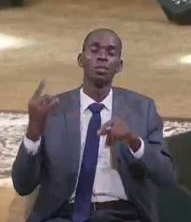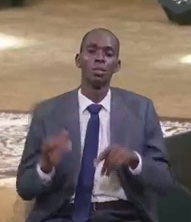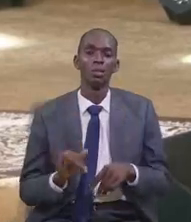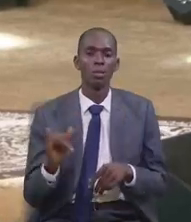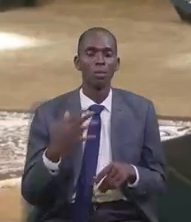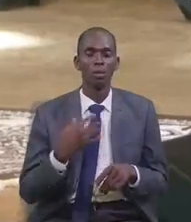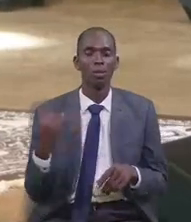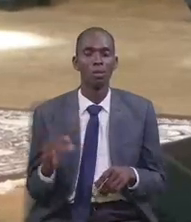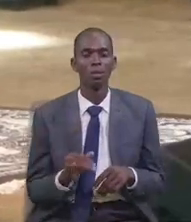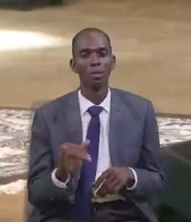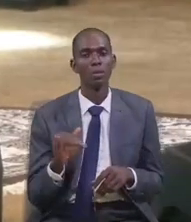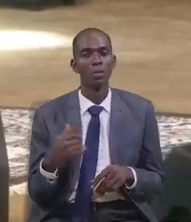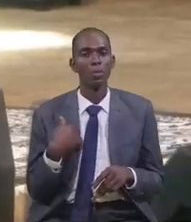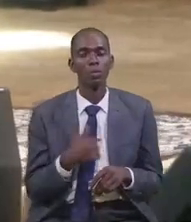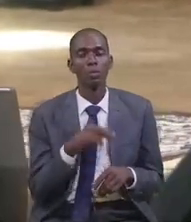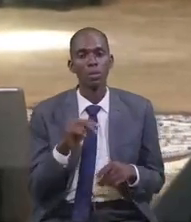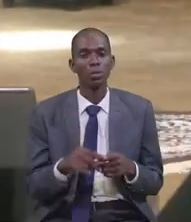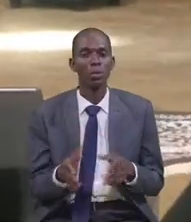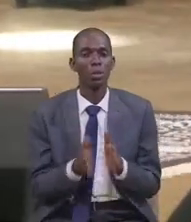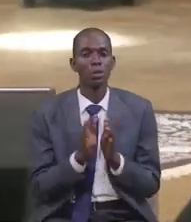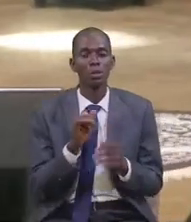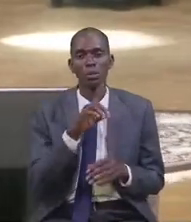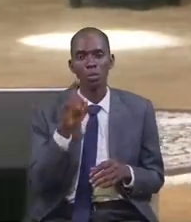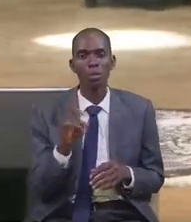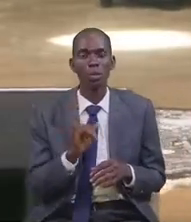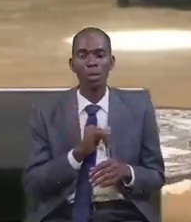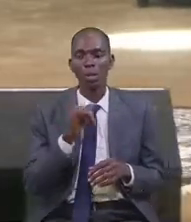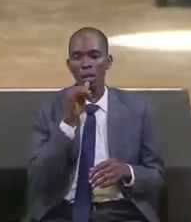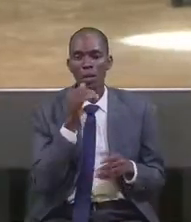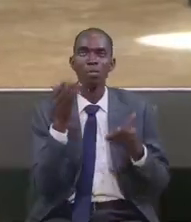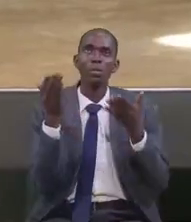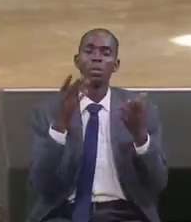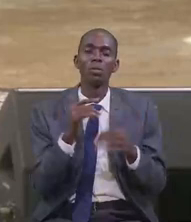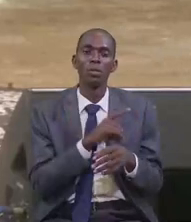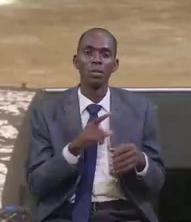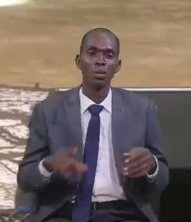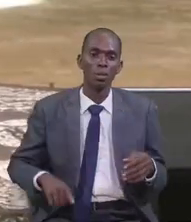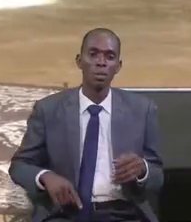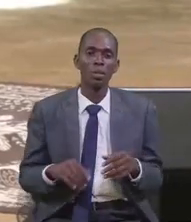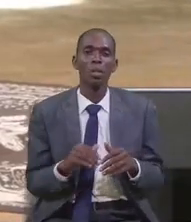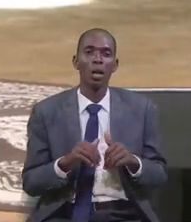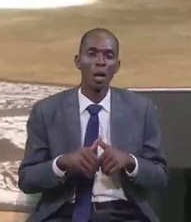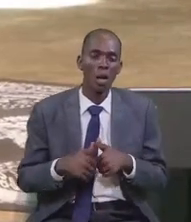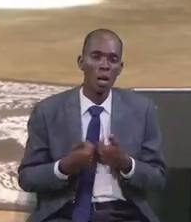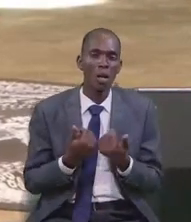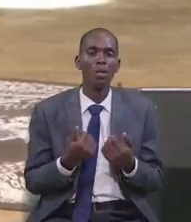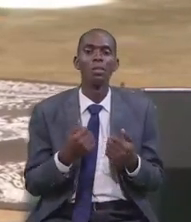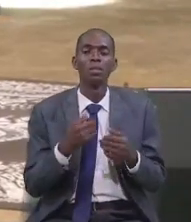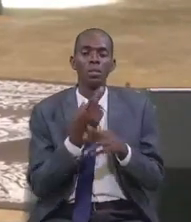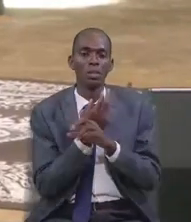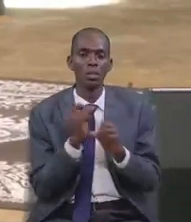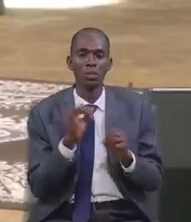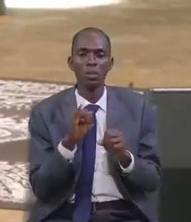La question pour vous est que je sais le Seigneur, mais combien est rédempteur mon